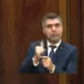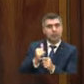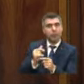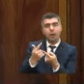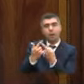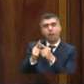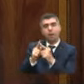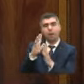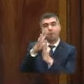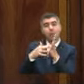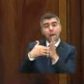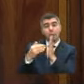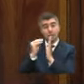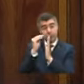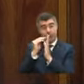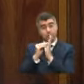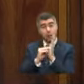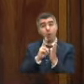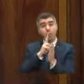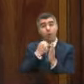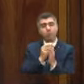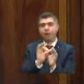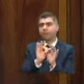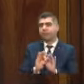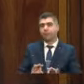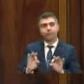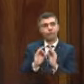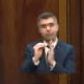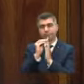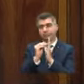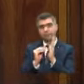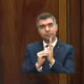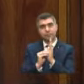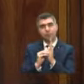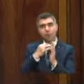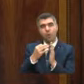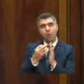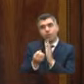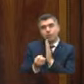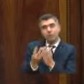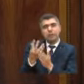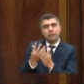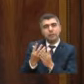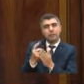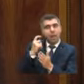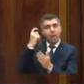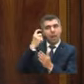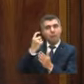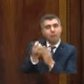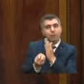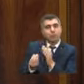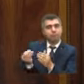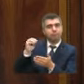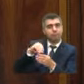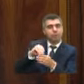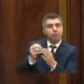يرتكز على البرنامج الحكومي ولا على أولوياته، وإنما بات يرتكز على الحلول الترقيعية الآن لتهدئة تمديد الأزمة. اللهم